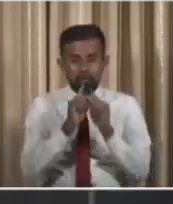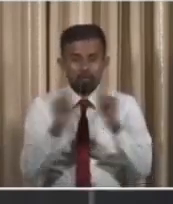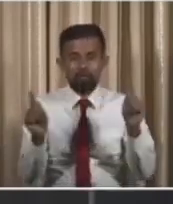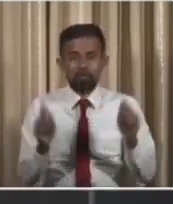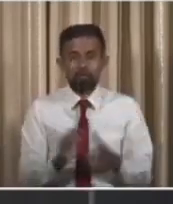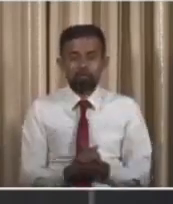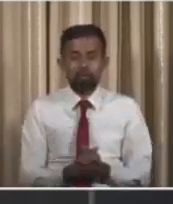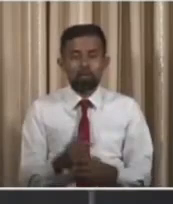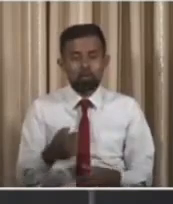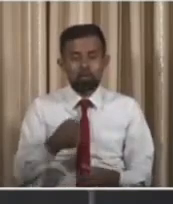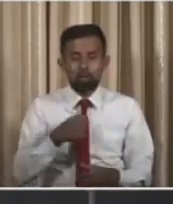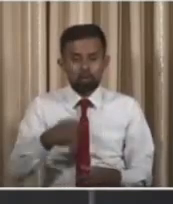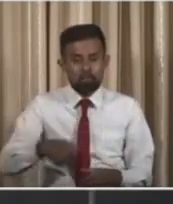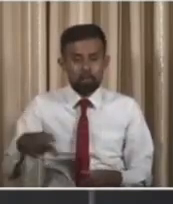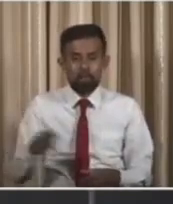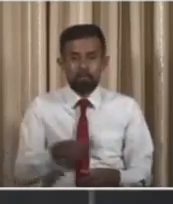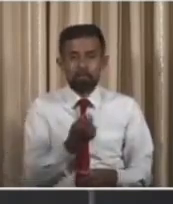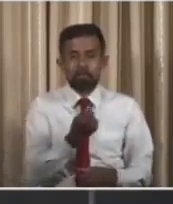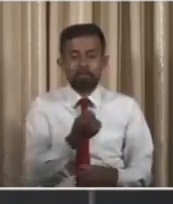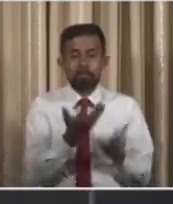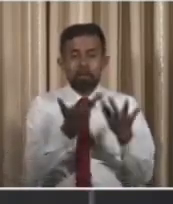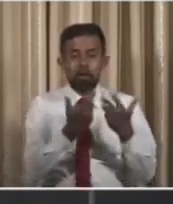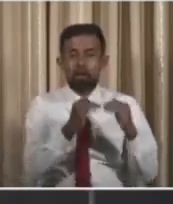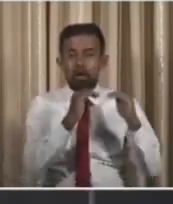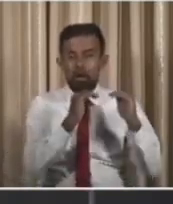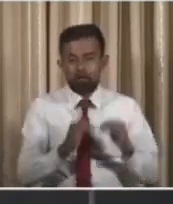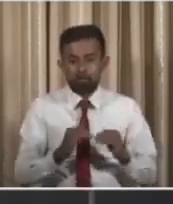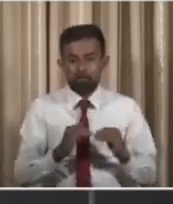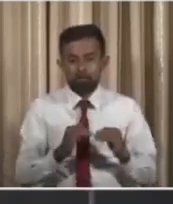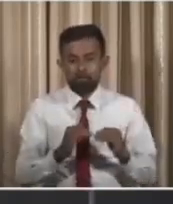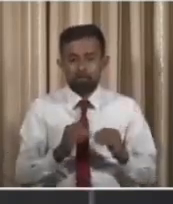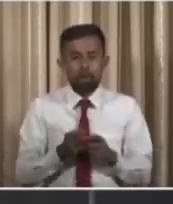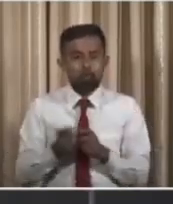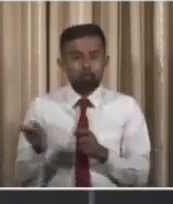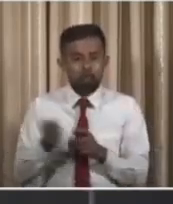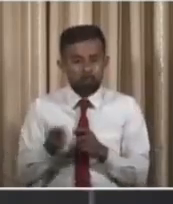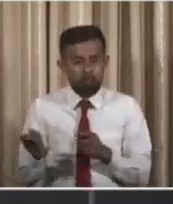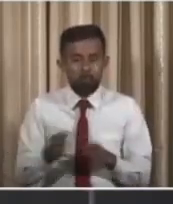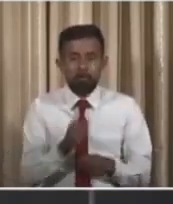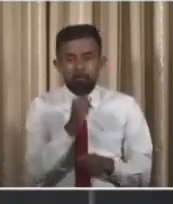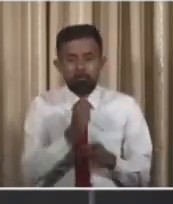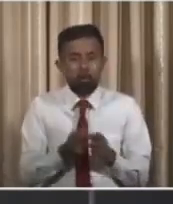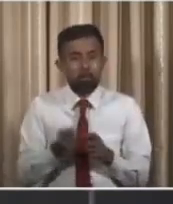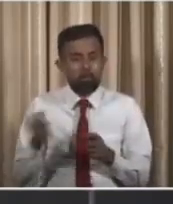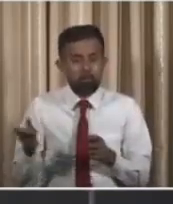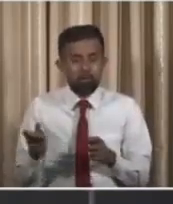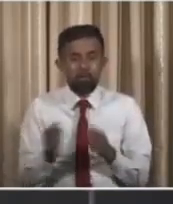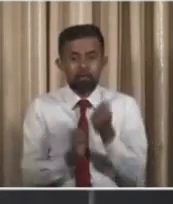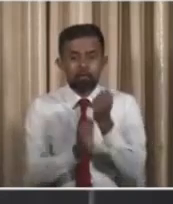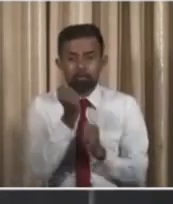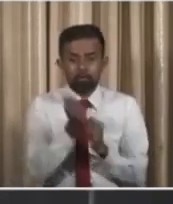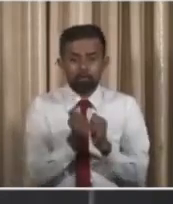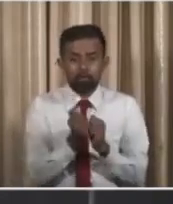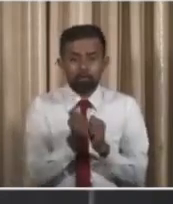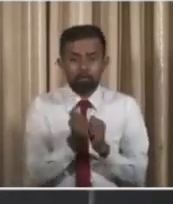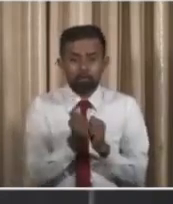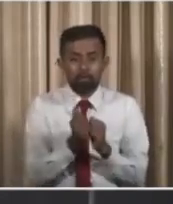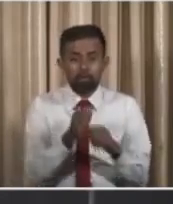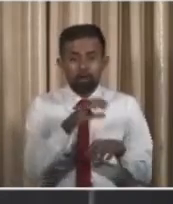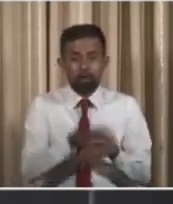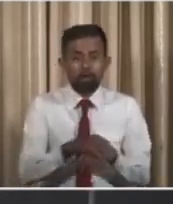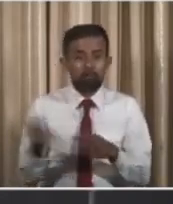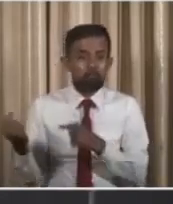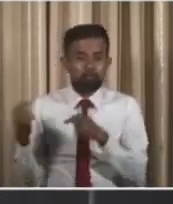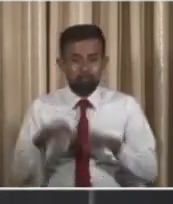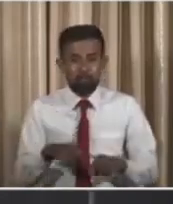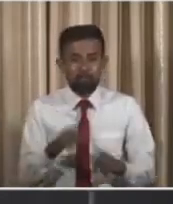kiwe mata medawasala salliyana pramane adui mata padi gewan natiyeno vishtam vatup gewan tiyeno samurthi gewan ඒ කල්ලගෙන මෙතන